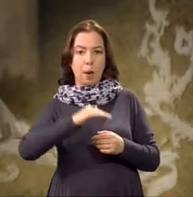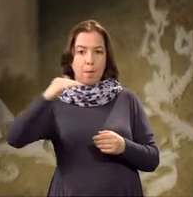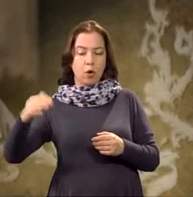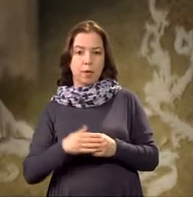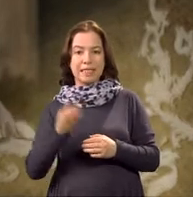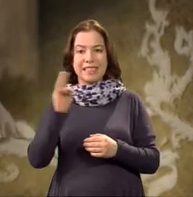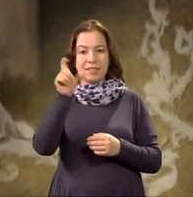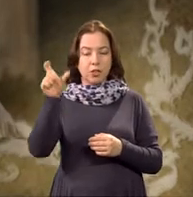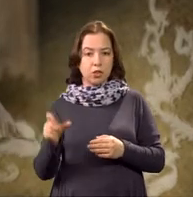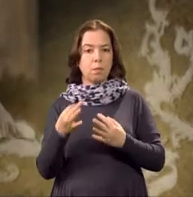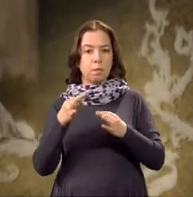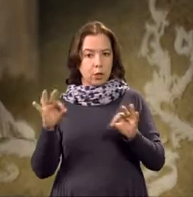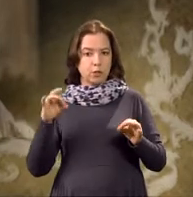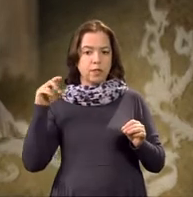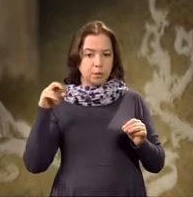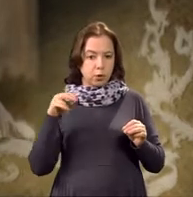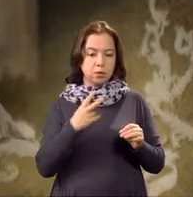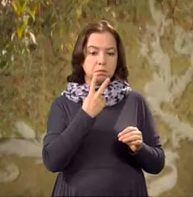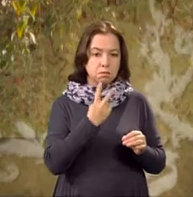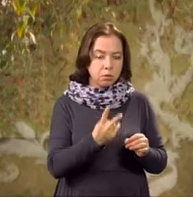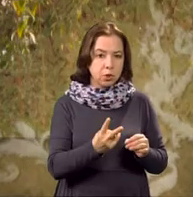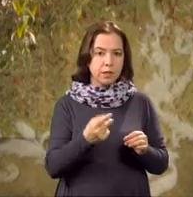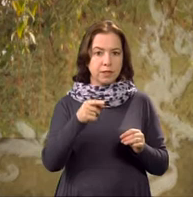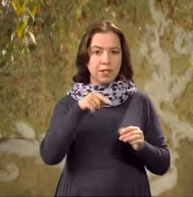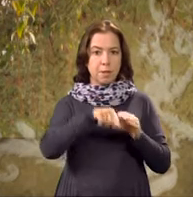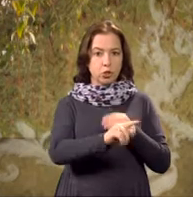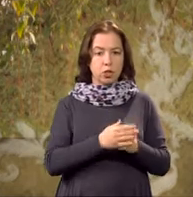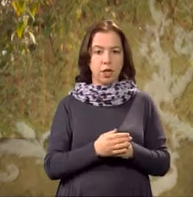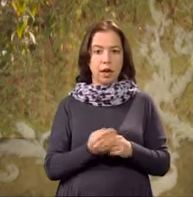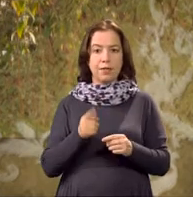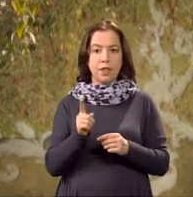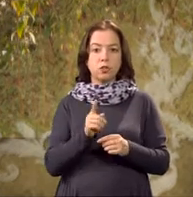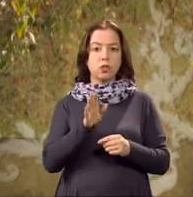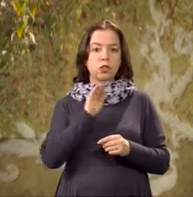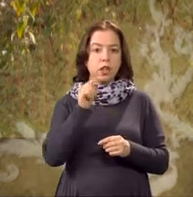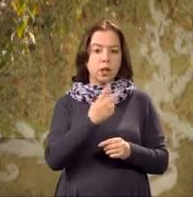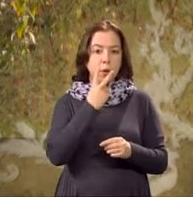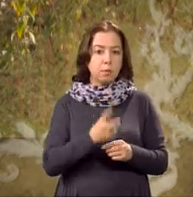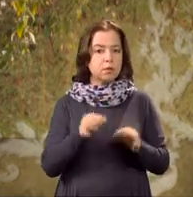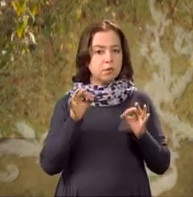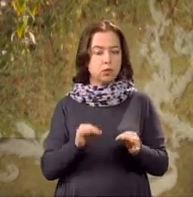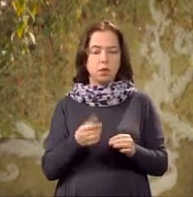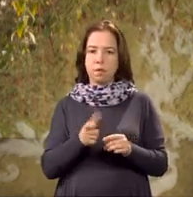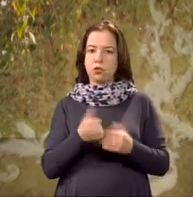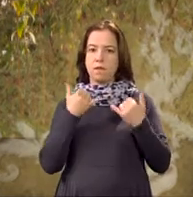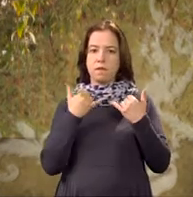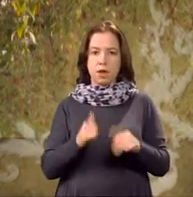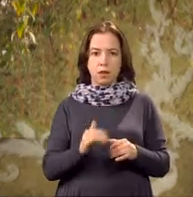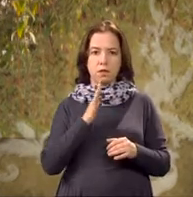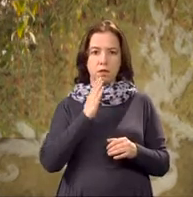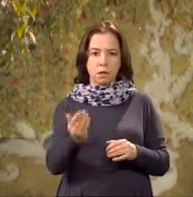її спуститися в ці підземелля. Те, що вона побачила там, звісно, вразило її